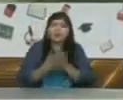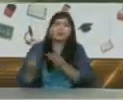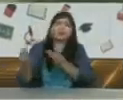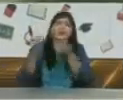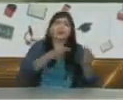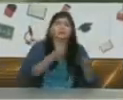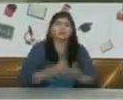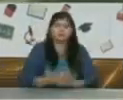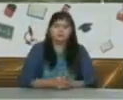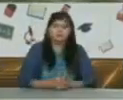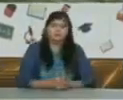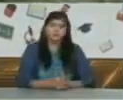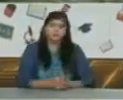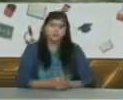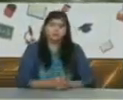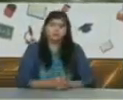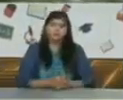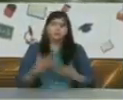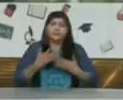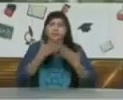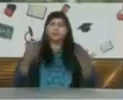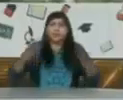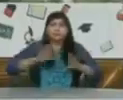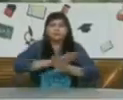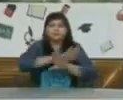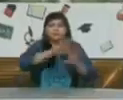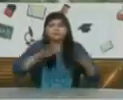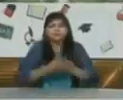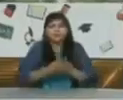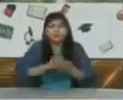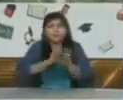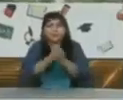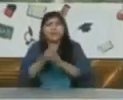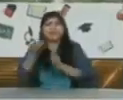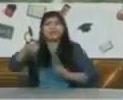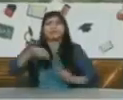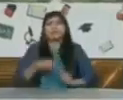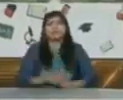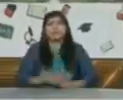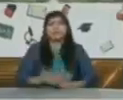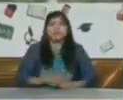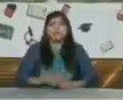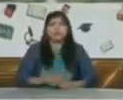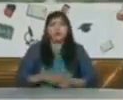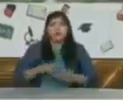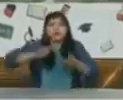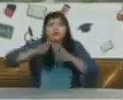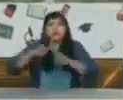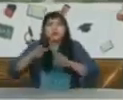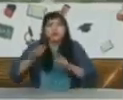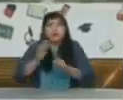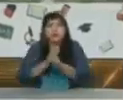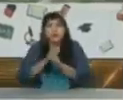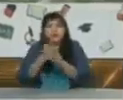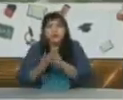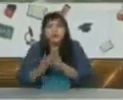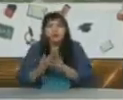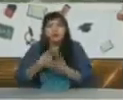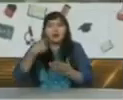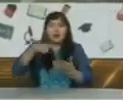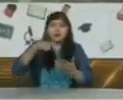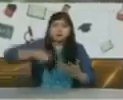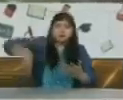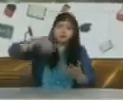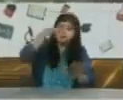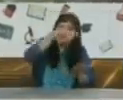ले जाता है, बहुत विस्तार के फलक पर ले जाता है। क्रिएटिविटी आपको उस क्षेत्र में